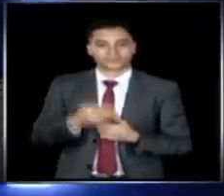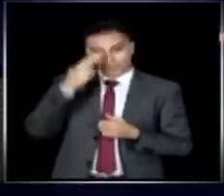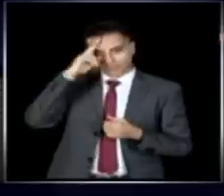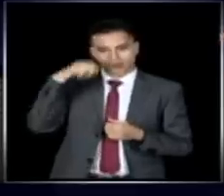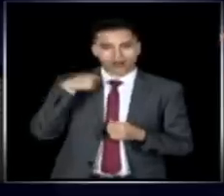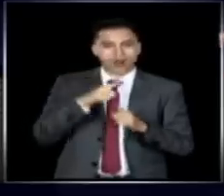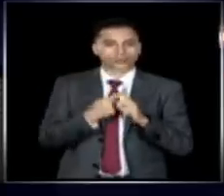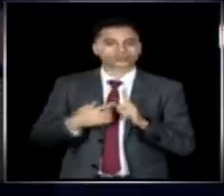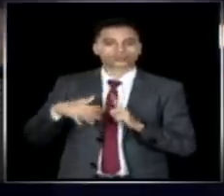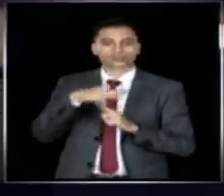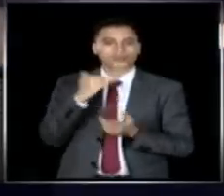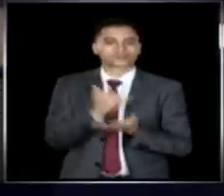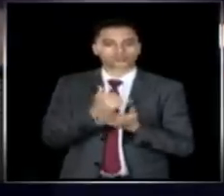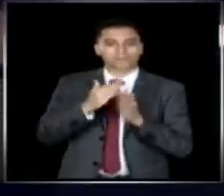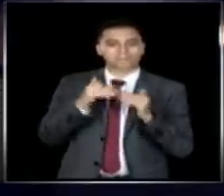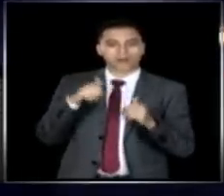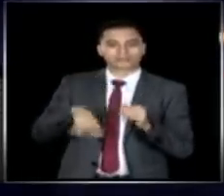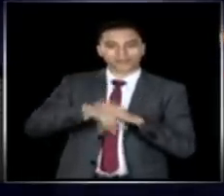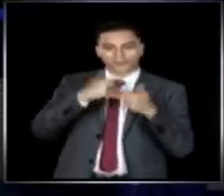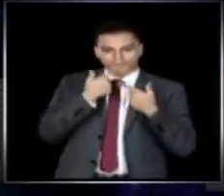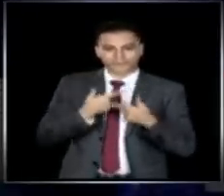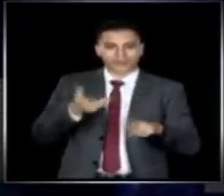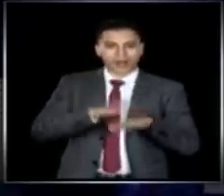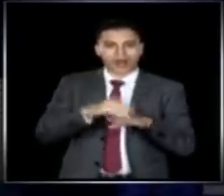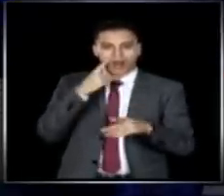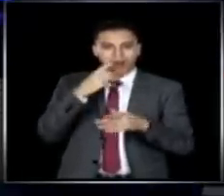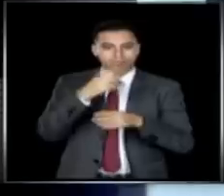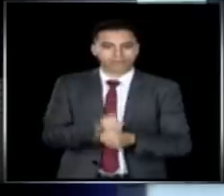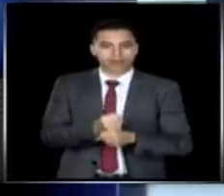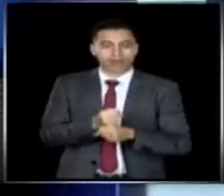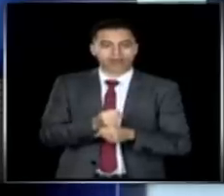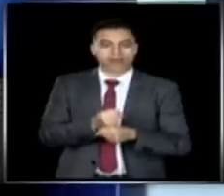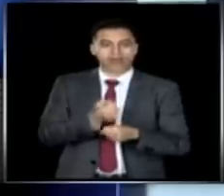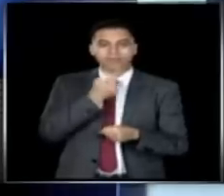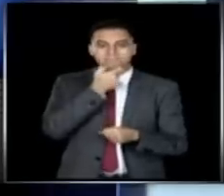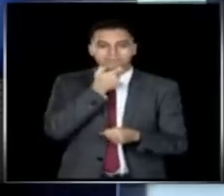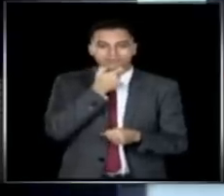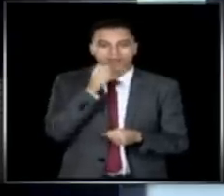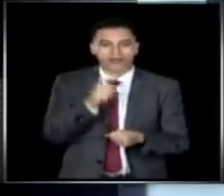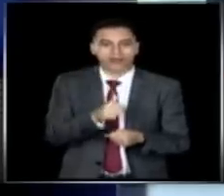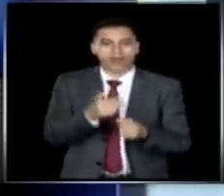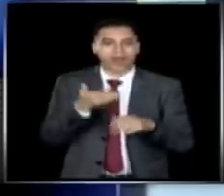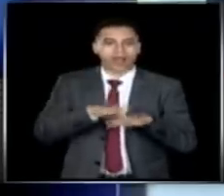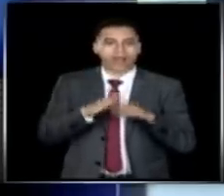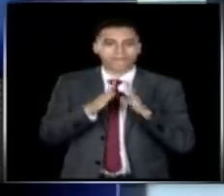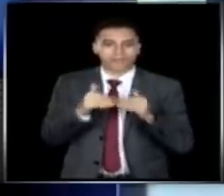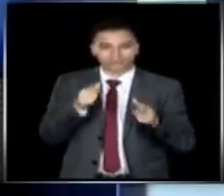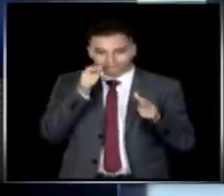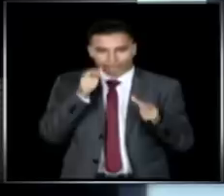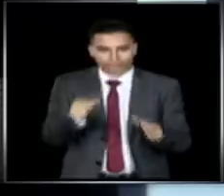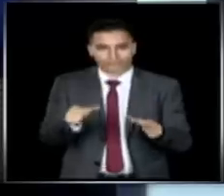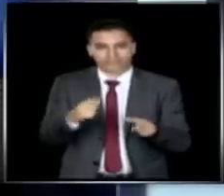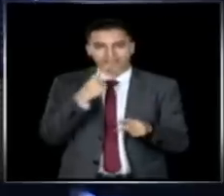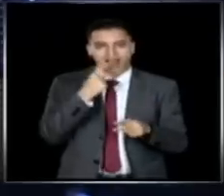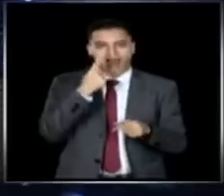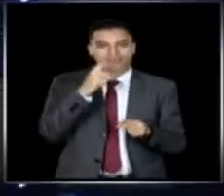في عهد أي رئيس وزراء مصري تم إعلان الحماية البريطانية على مصر عام